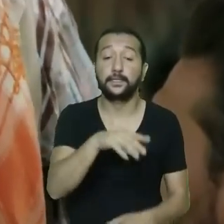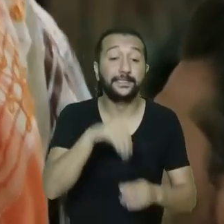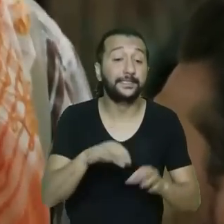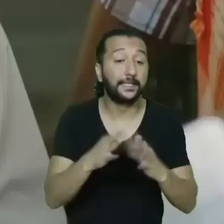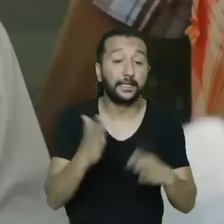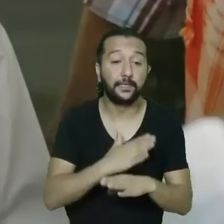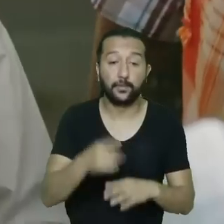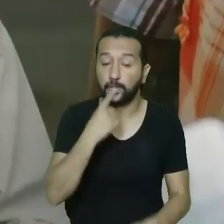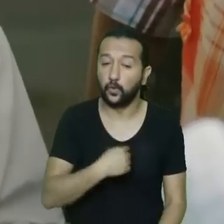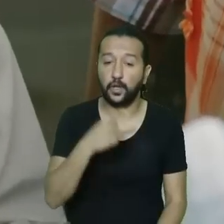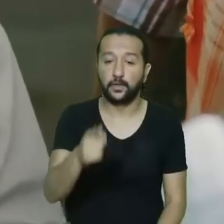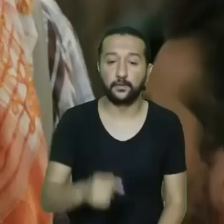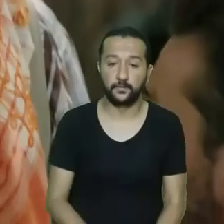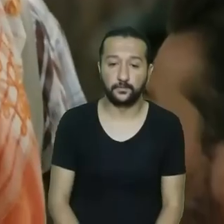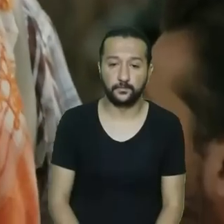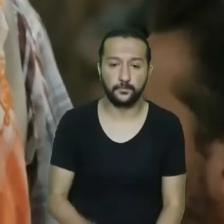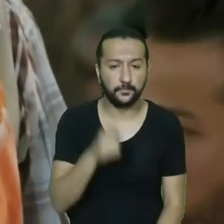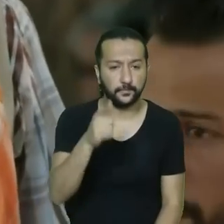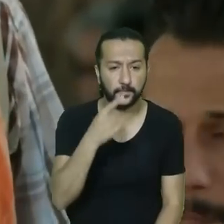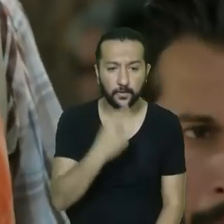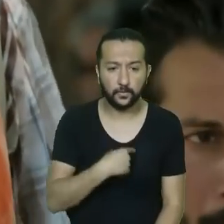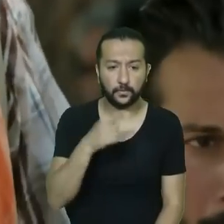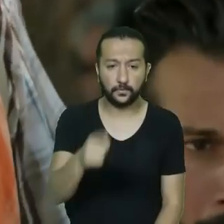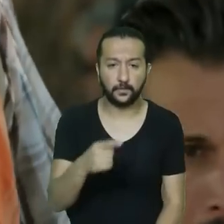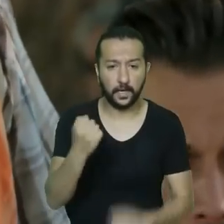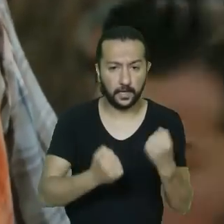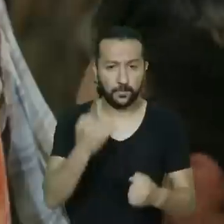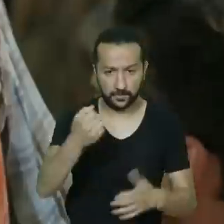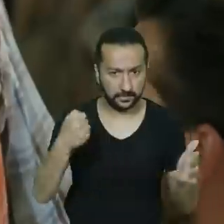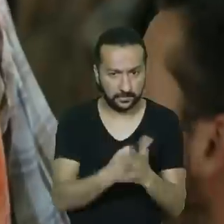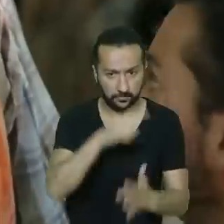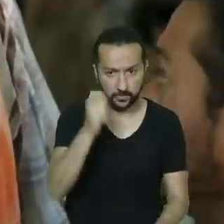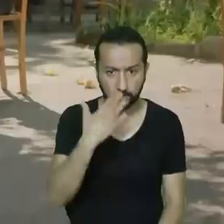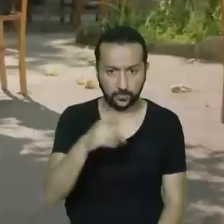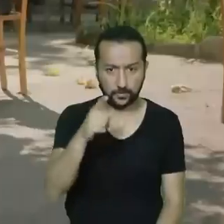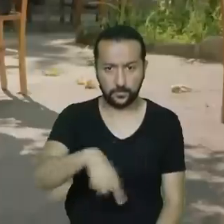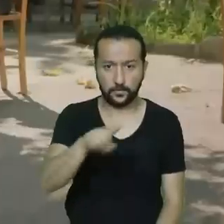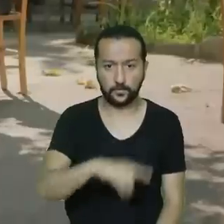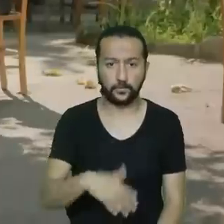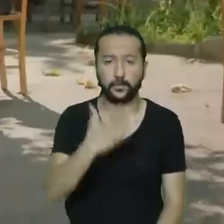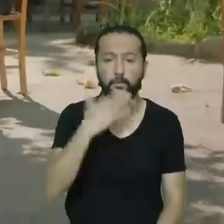olarak nasıl o zaman? Hı? Ne? Arabayı bir yere mi çarptınız yoksa?